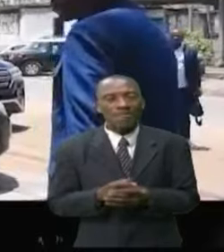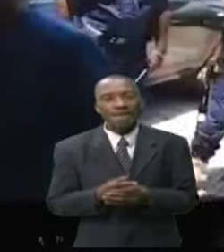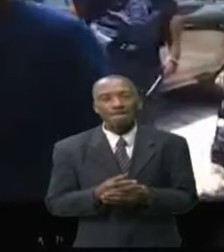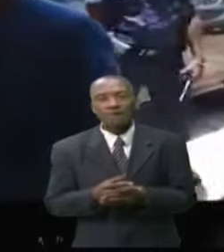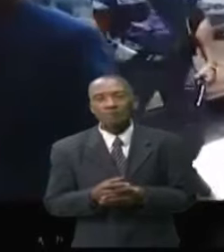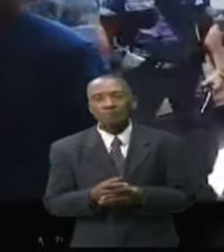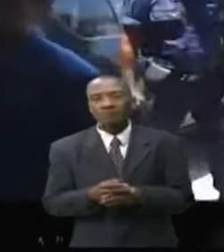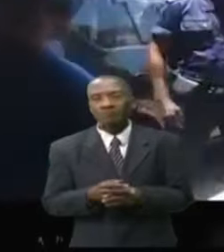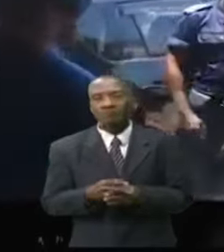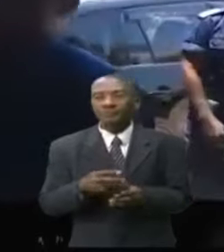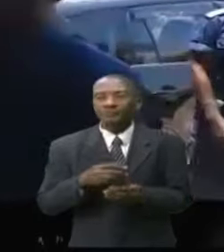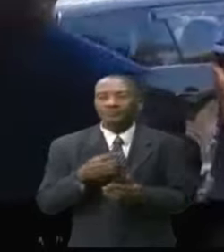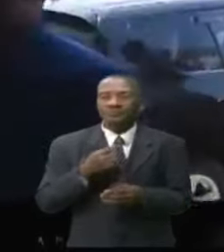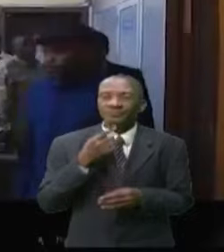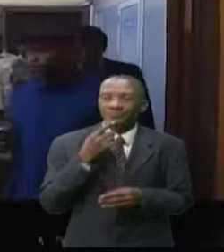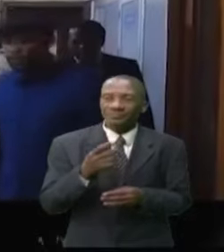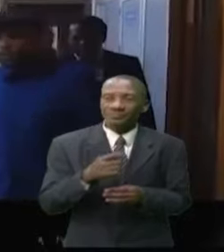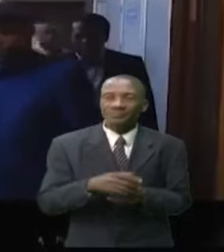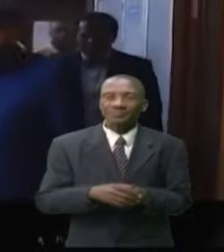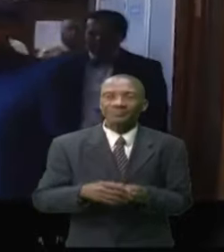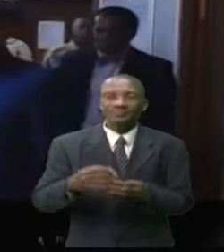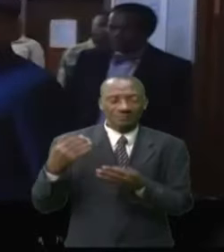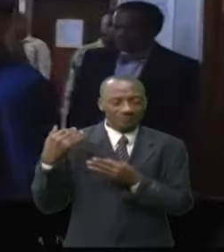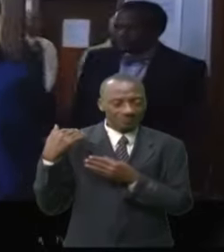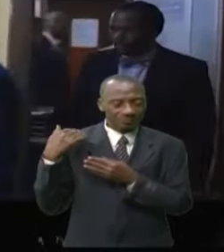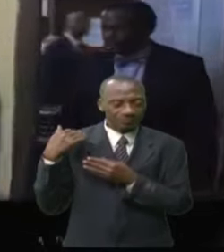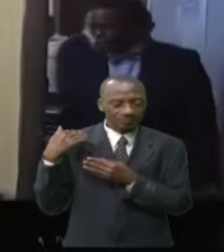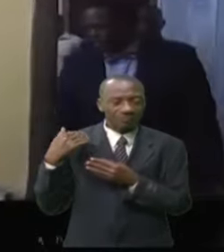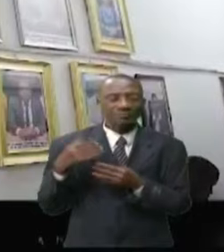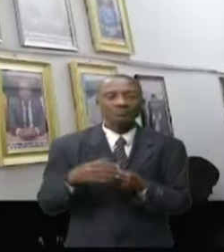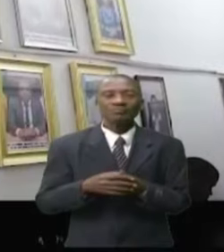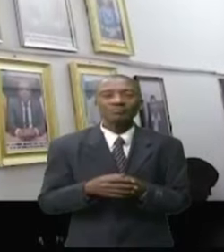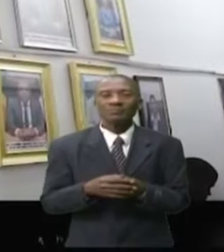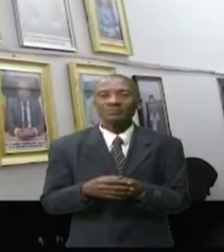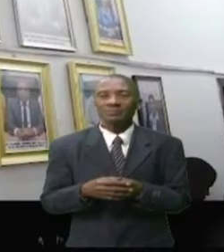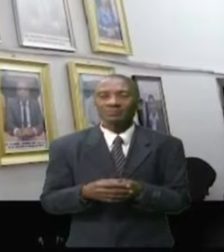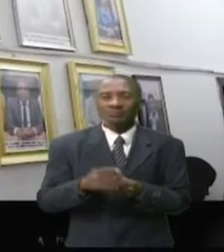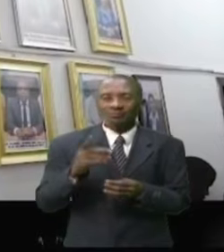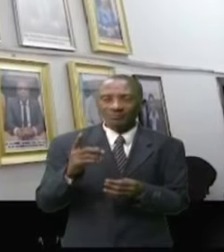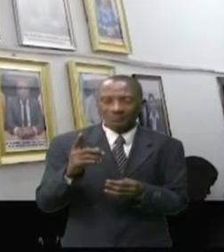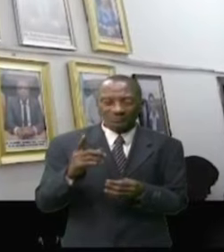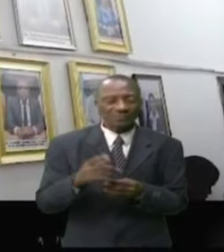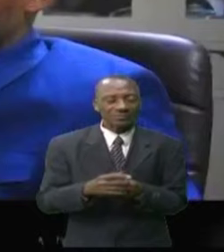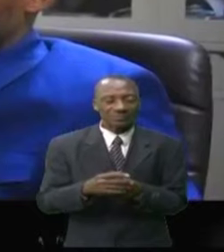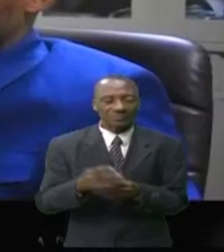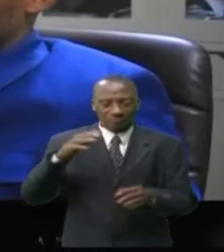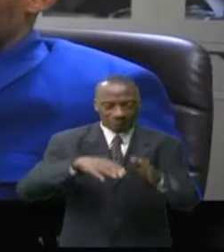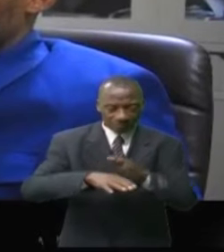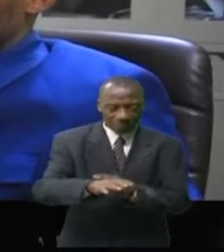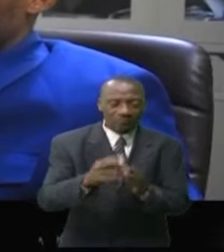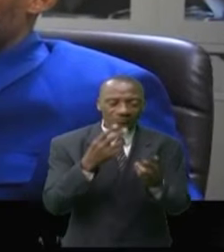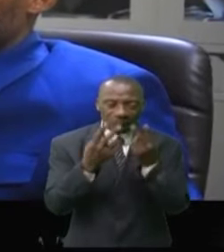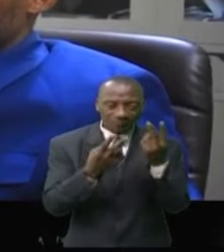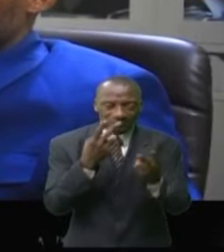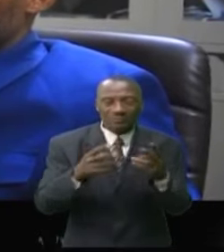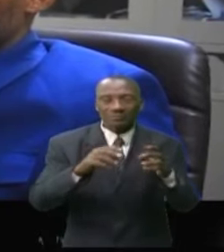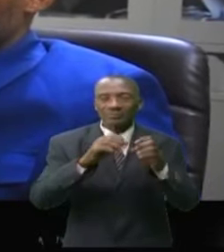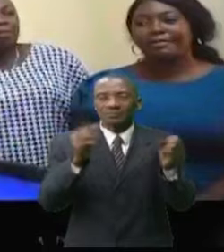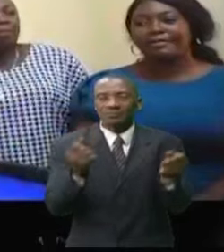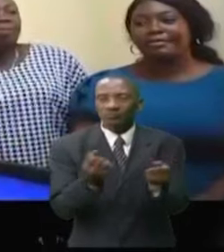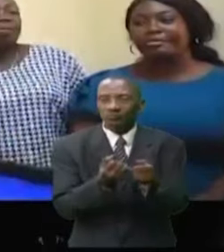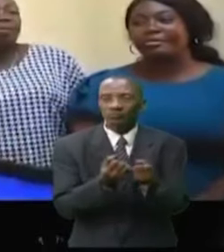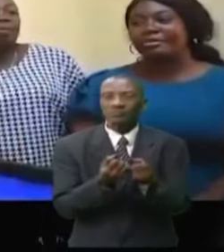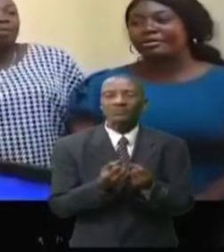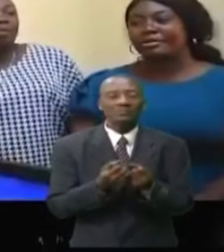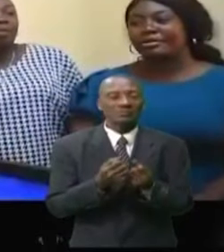promouvoir la culture congolaise les conditions de travail des agents y cadres du fond de promotion culturel préoccupe la haute hiérarchie